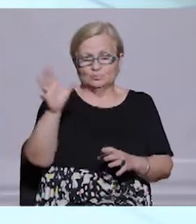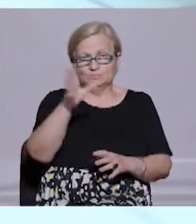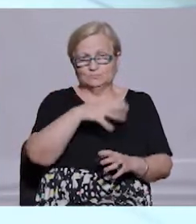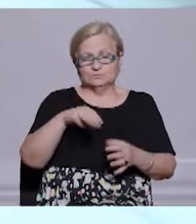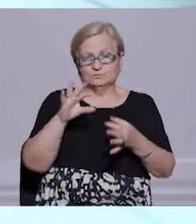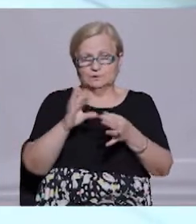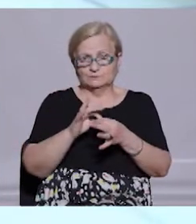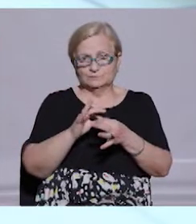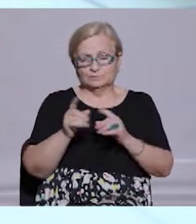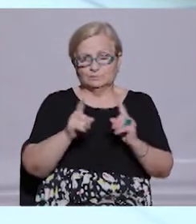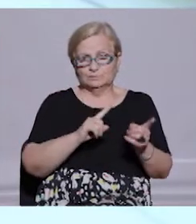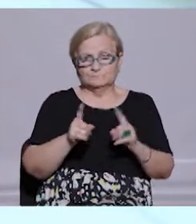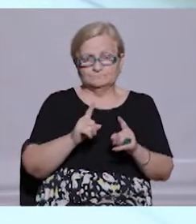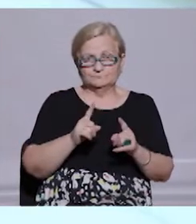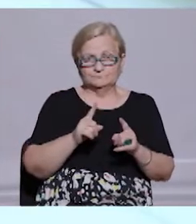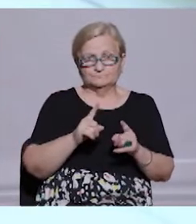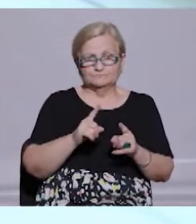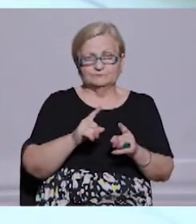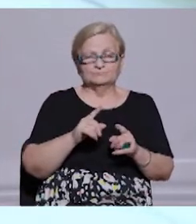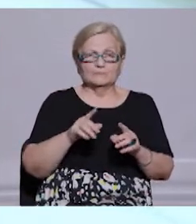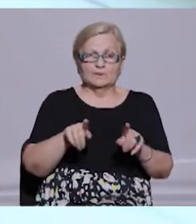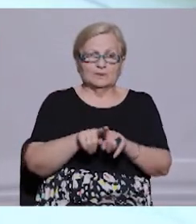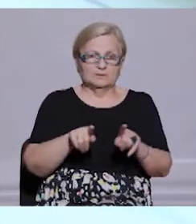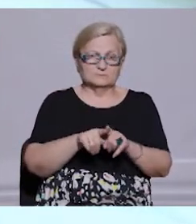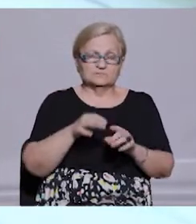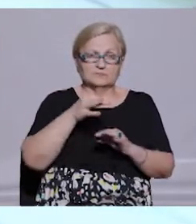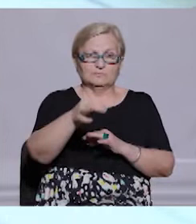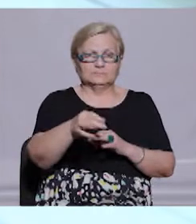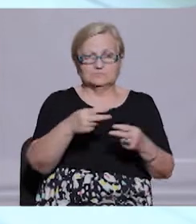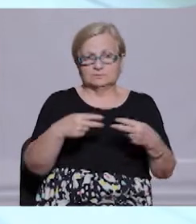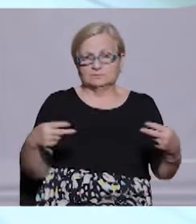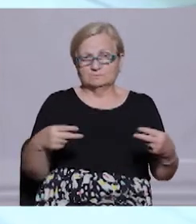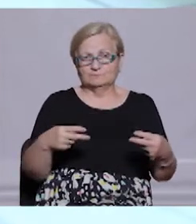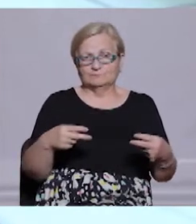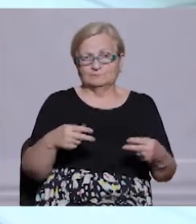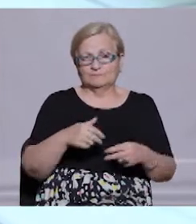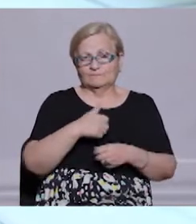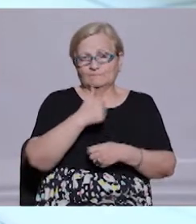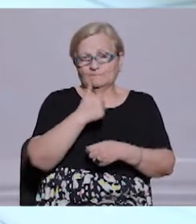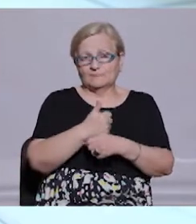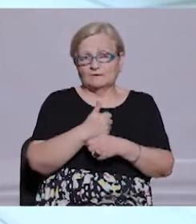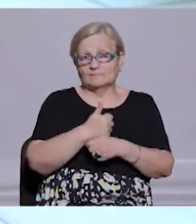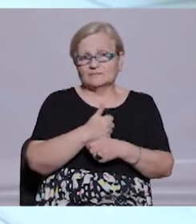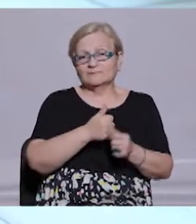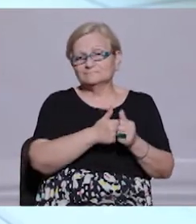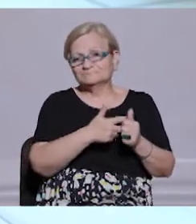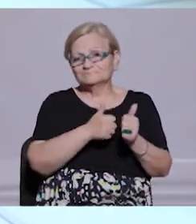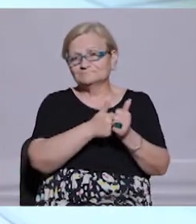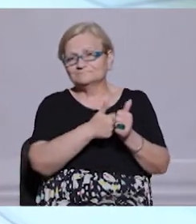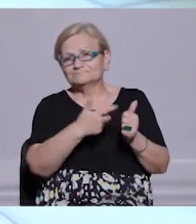დაკავშირებული ერთმანეთთან. იქნება ერთნაირი პასუხი, ხომ? ანუ თავარია კონსტრუქციულად და თანმიმდევრულად